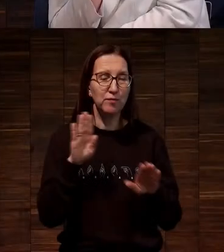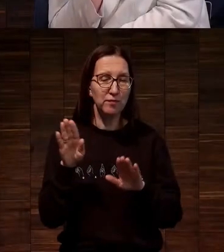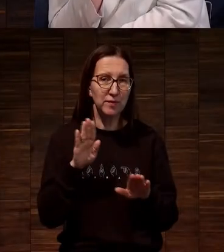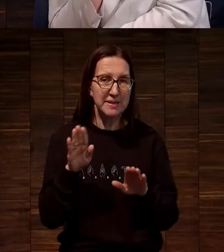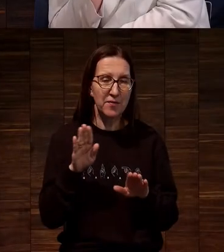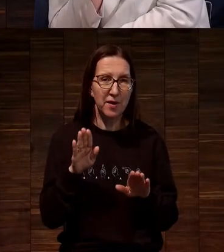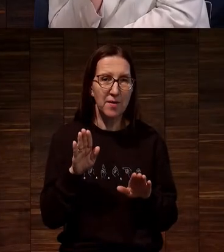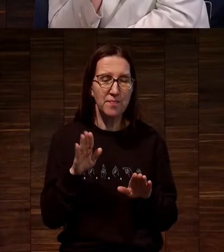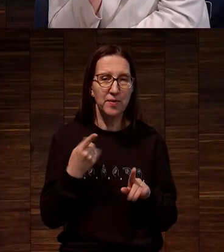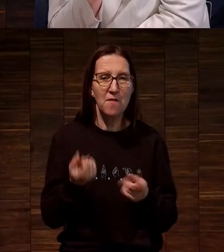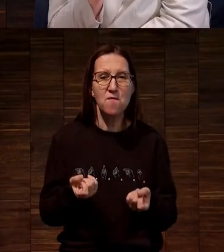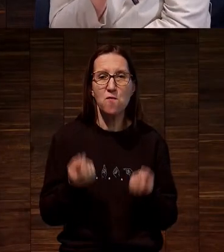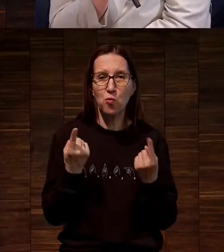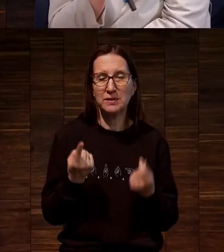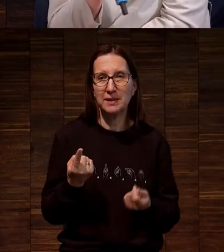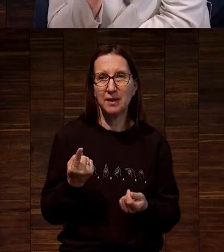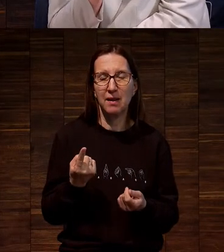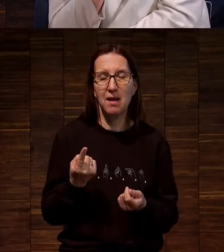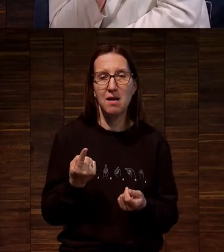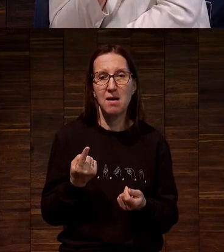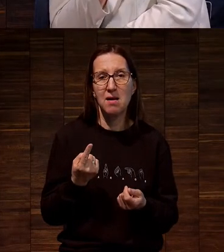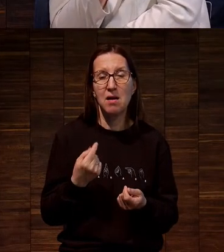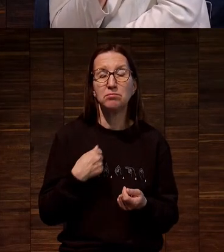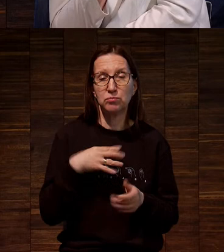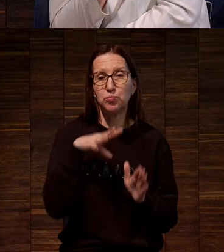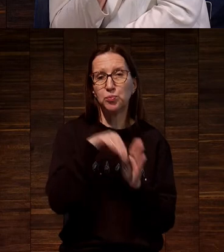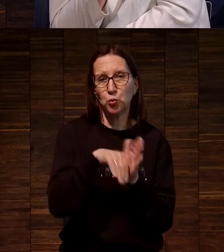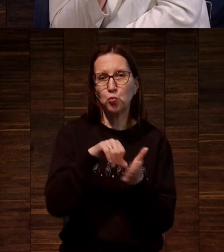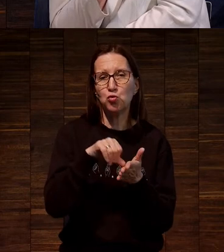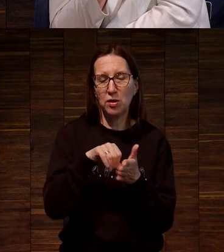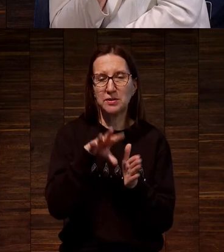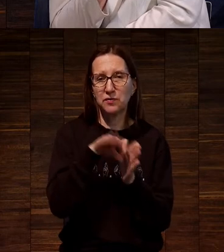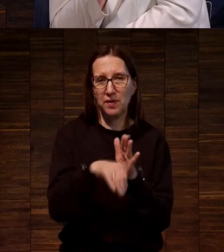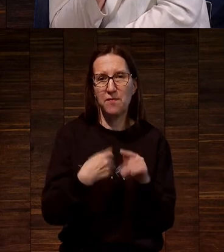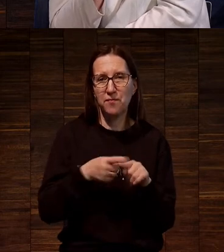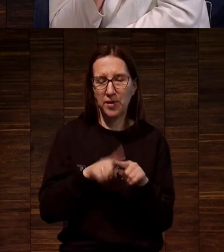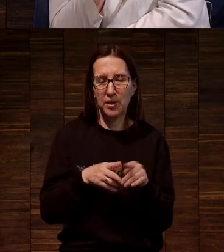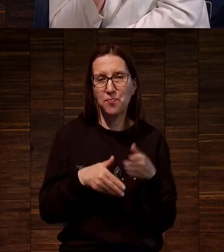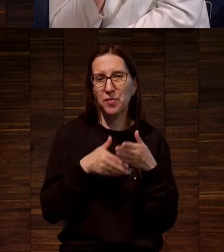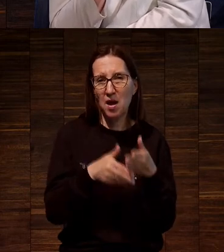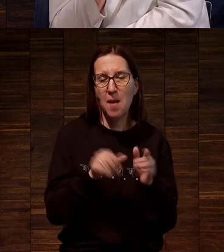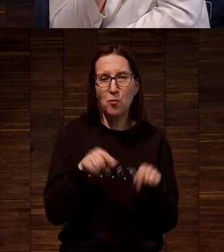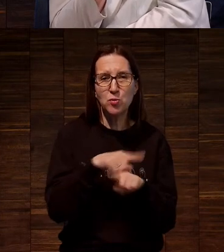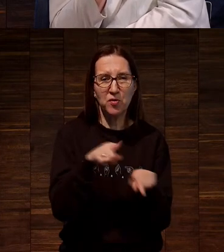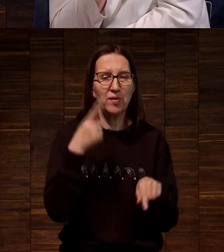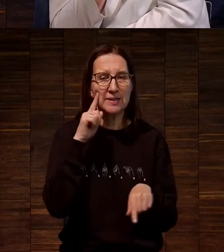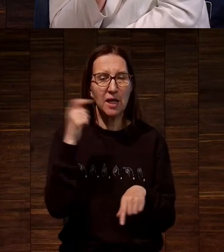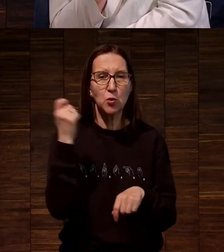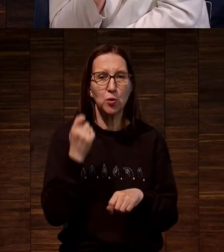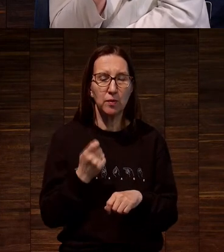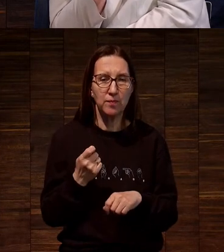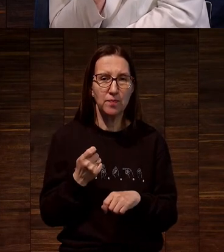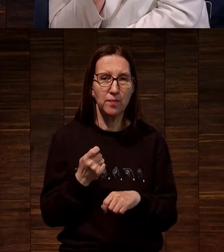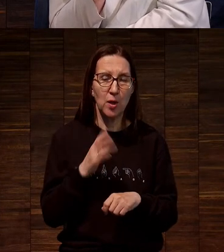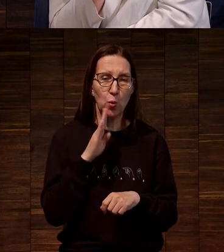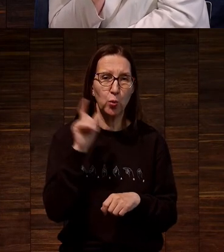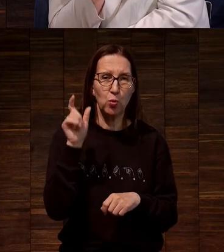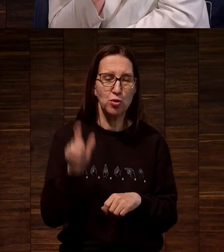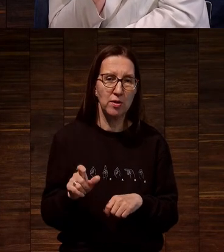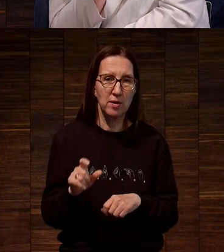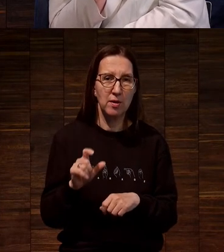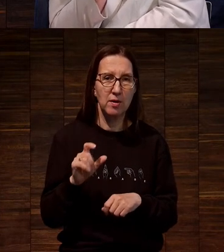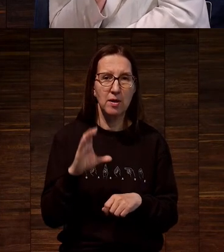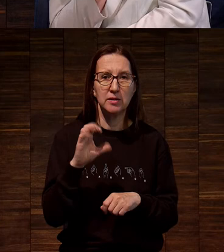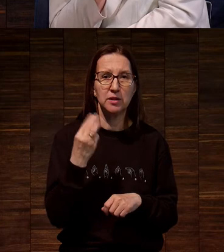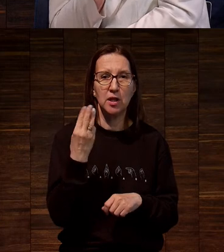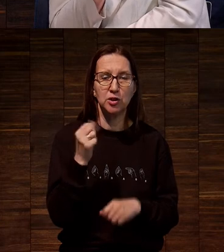которая возникла при нашем участии. Возможно, вы знаете такую художницу